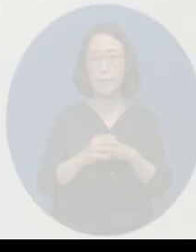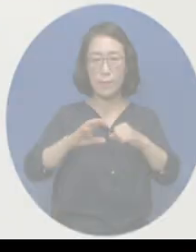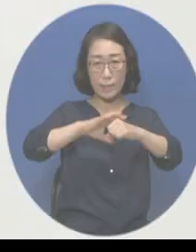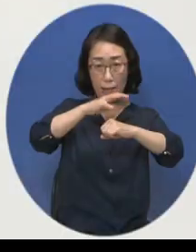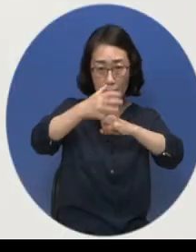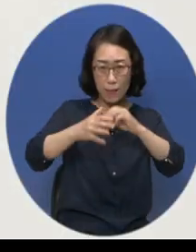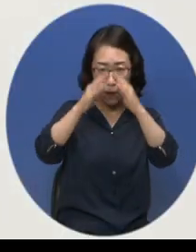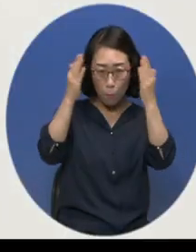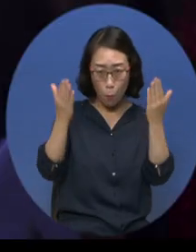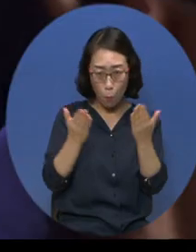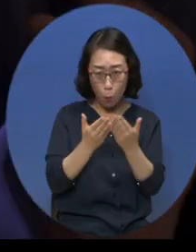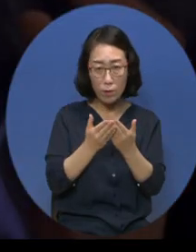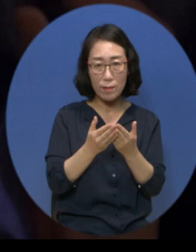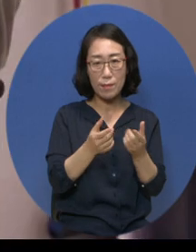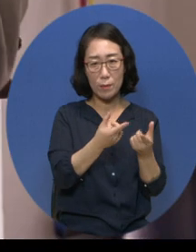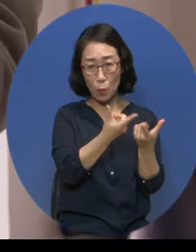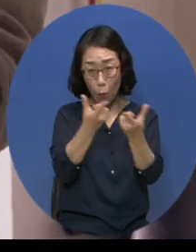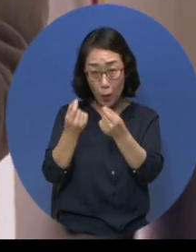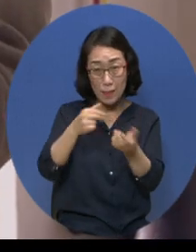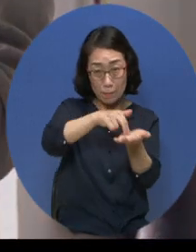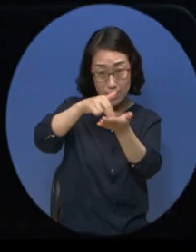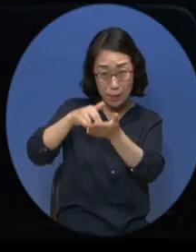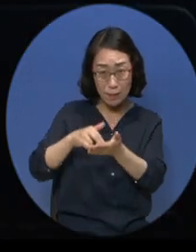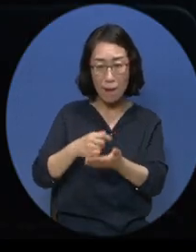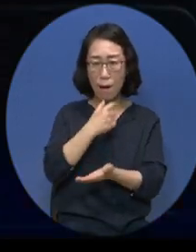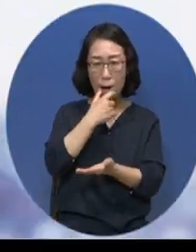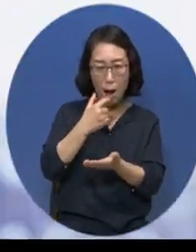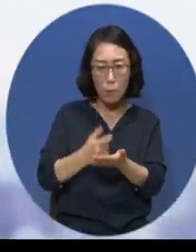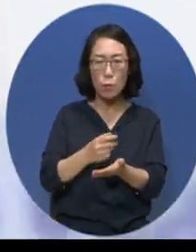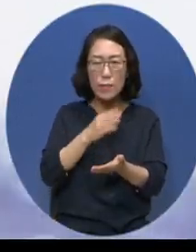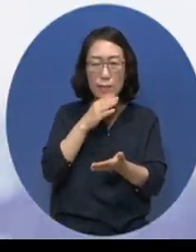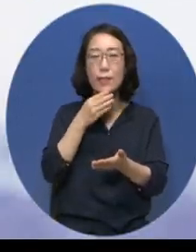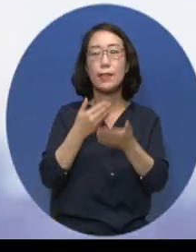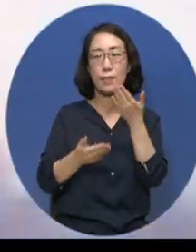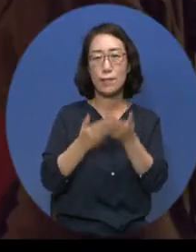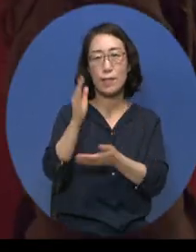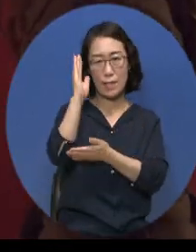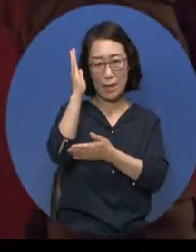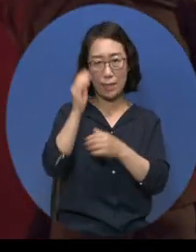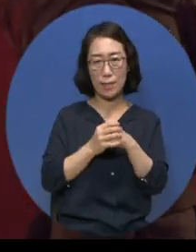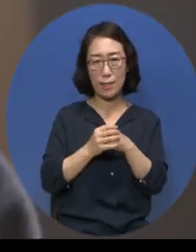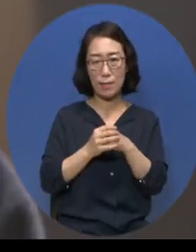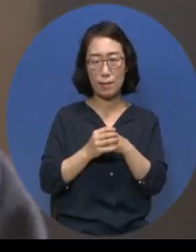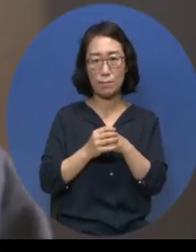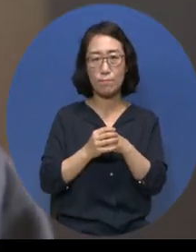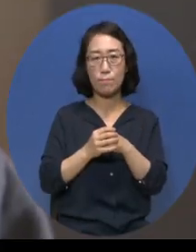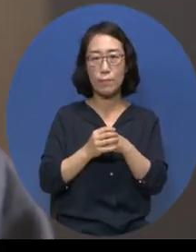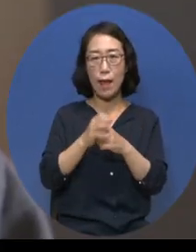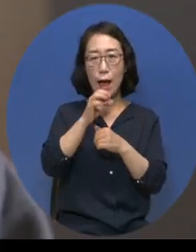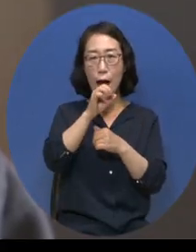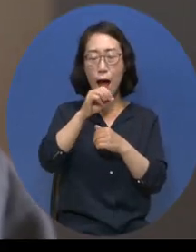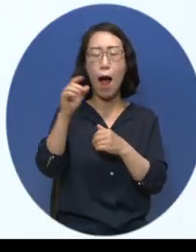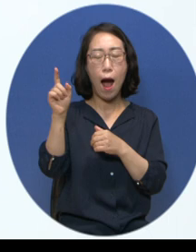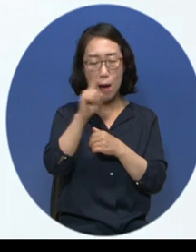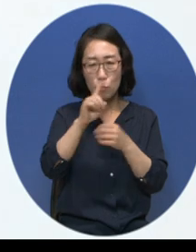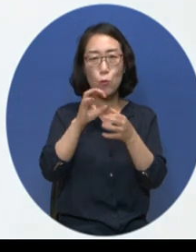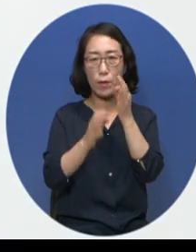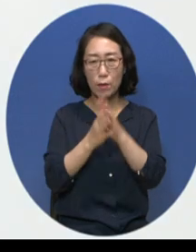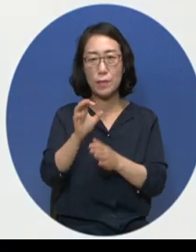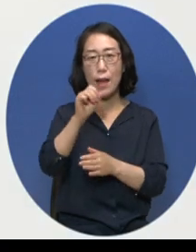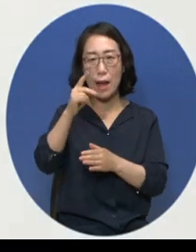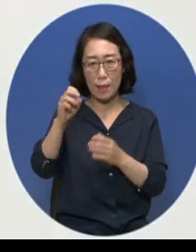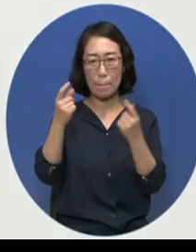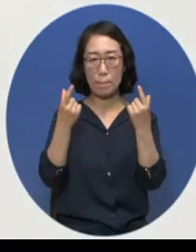세상의 모든 아담들에게 바치는 감동 실화. 지금까지 영화 아무튼 아담이었습니다.